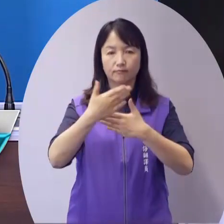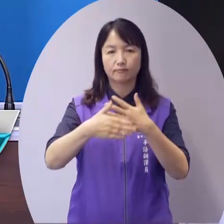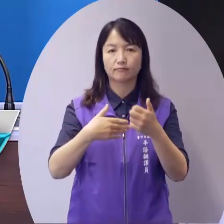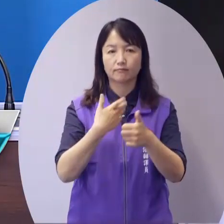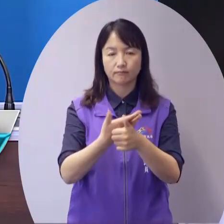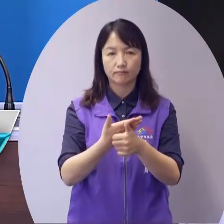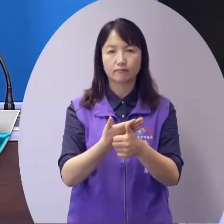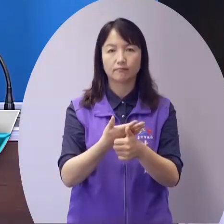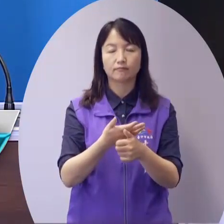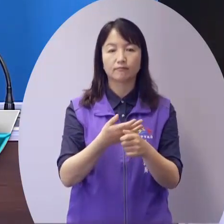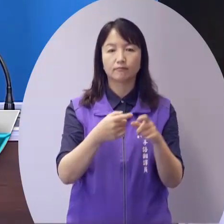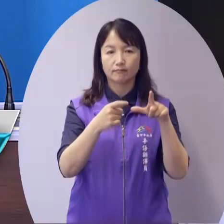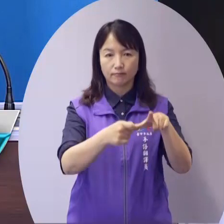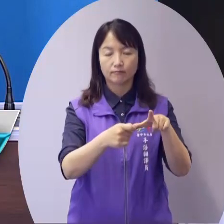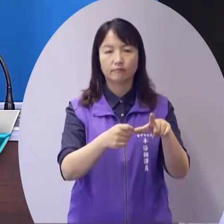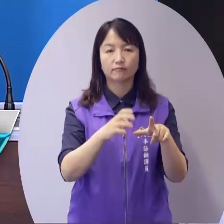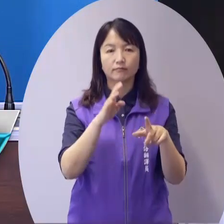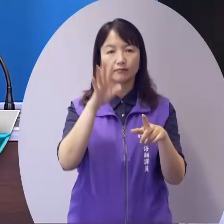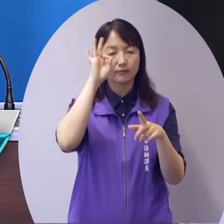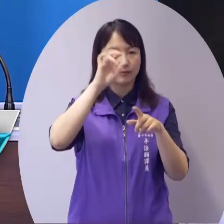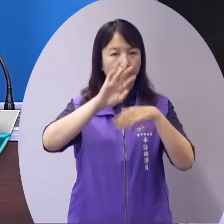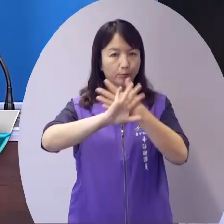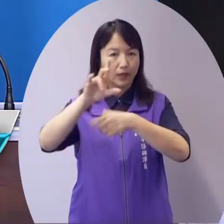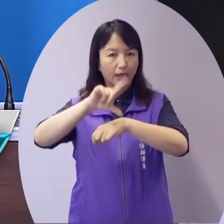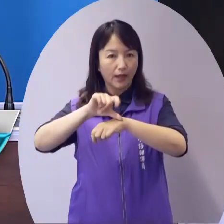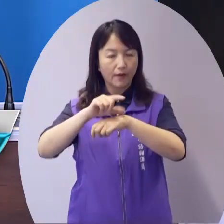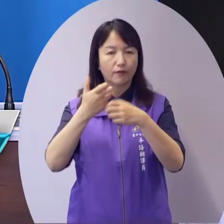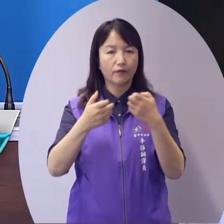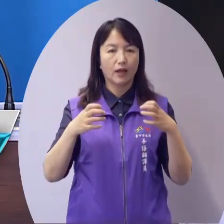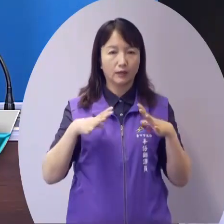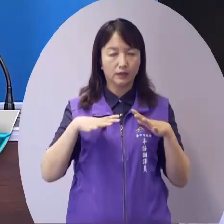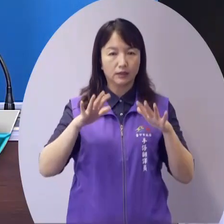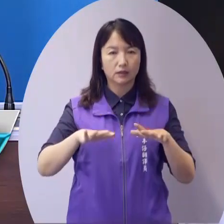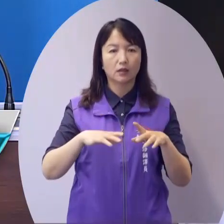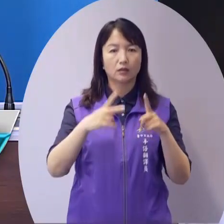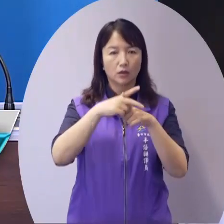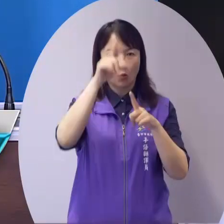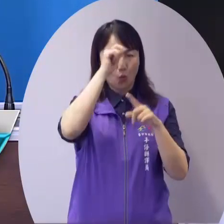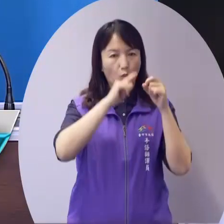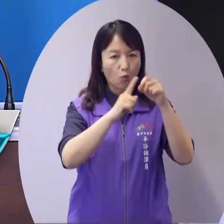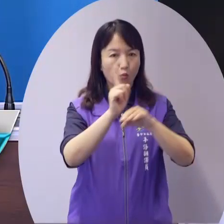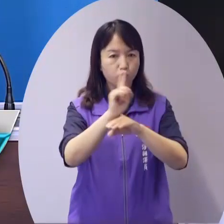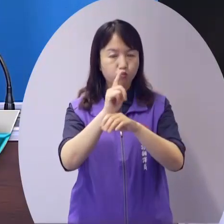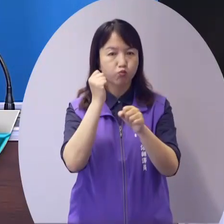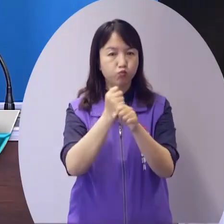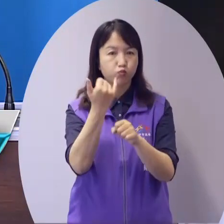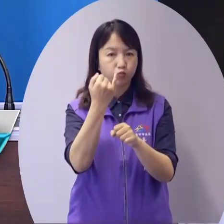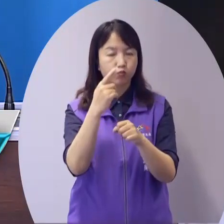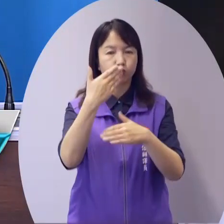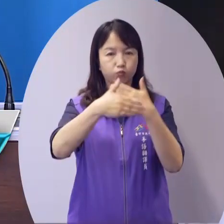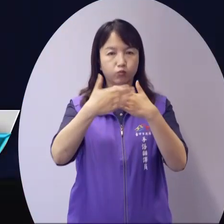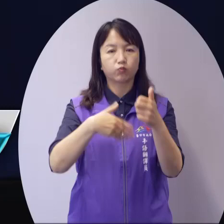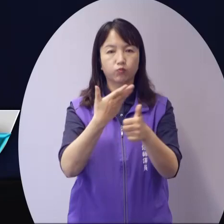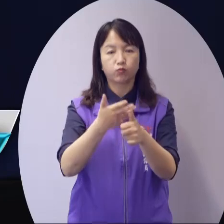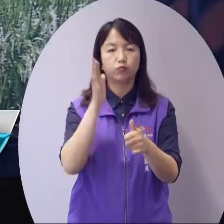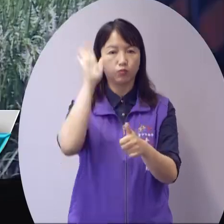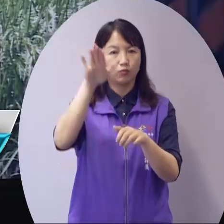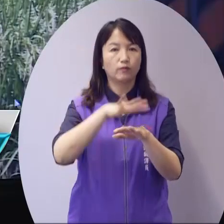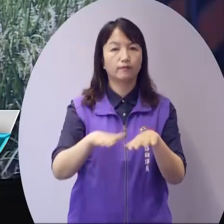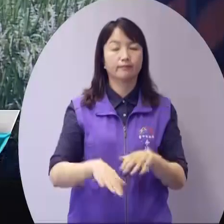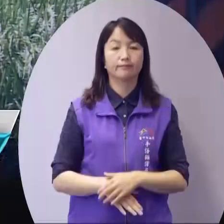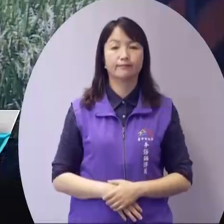或是画面，然后再透过其他的时间再跟大家分享一下小黄公车的一些推动的一些状况。来，麻烦。